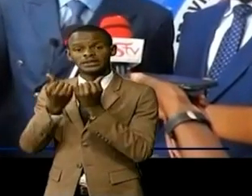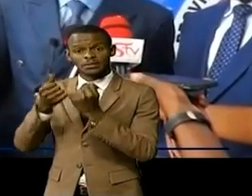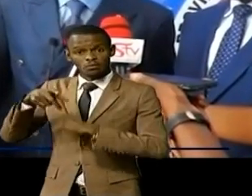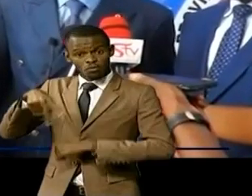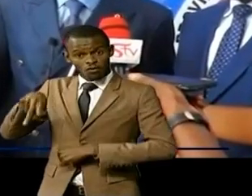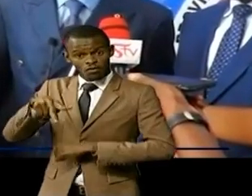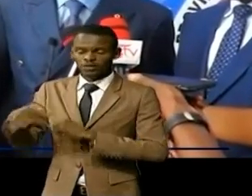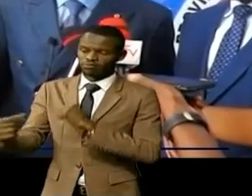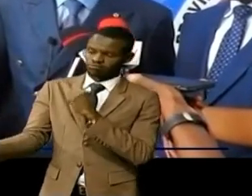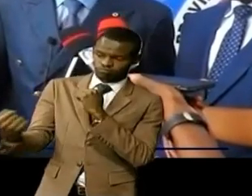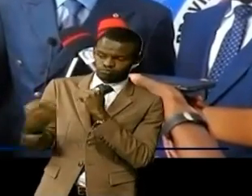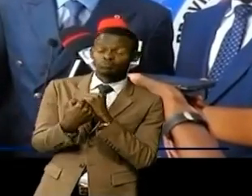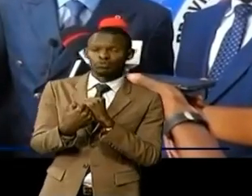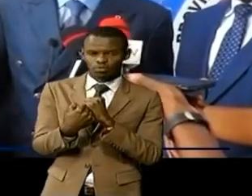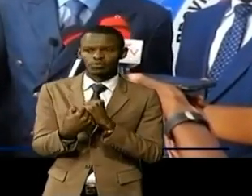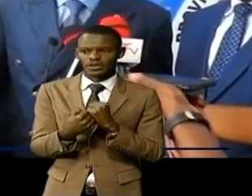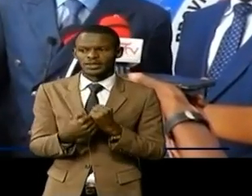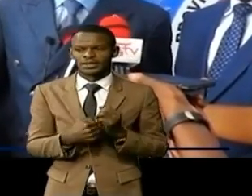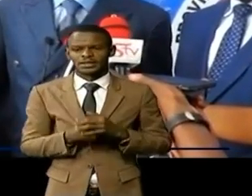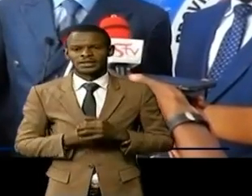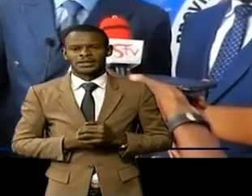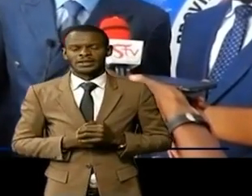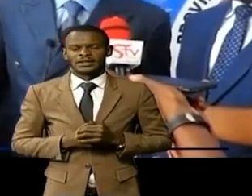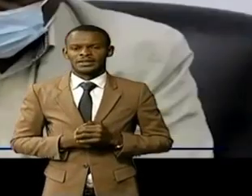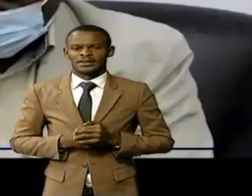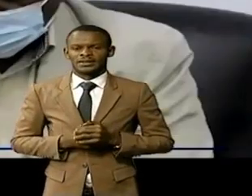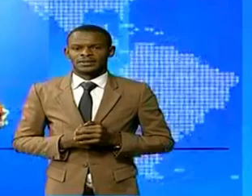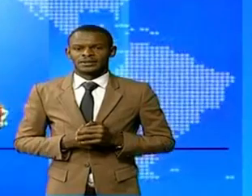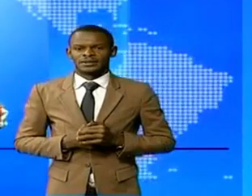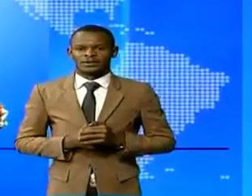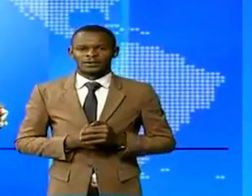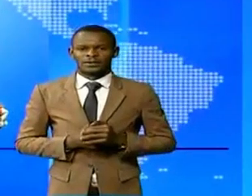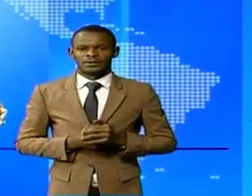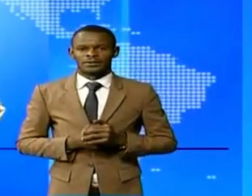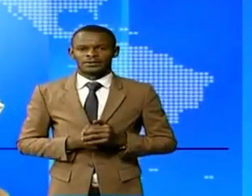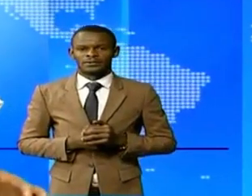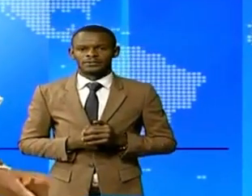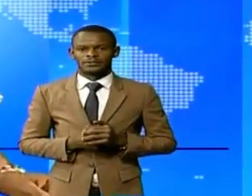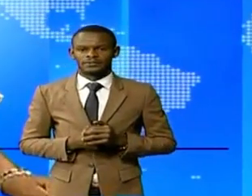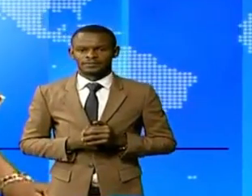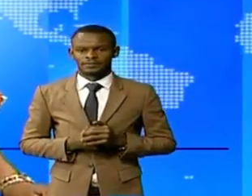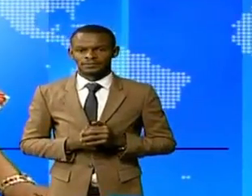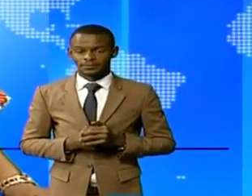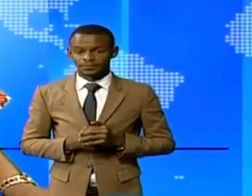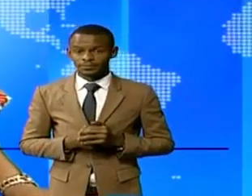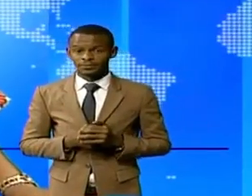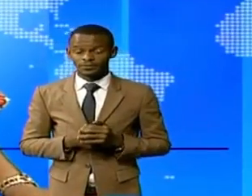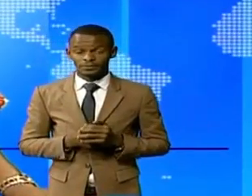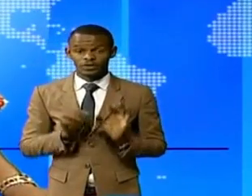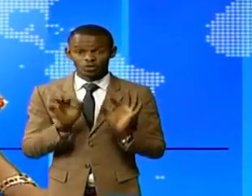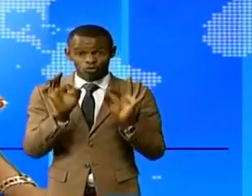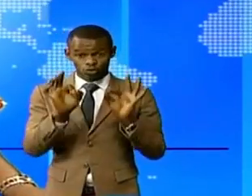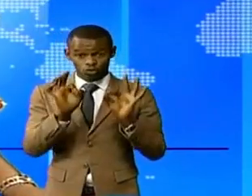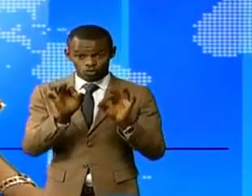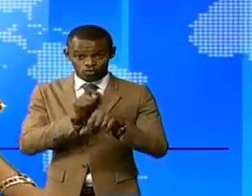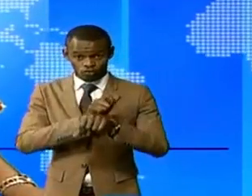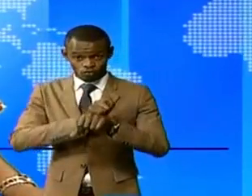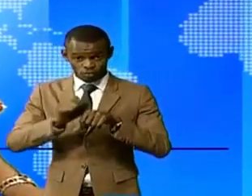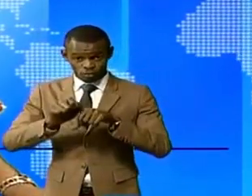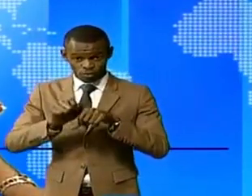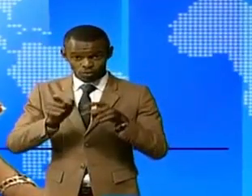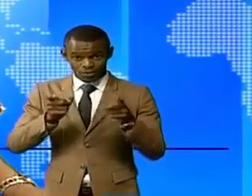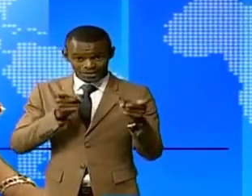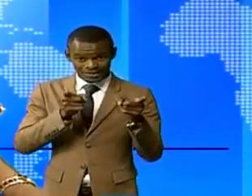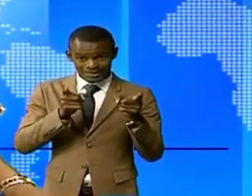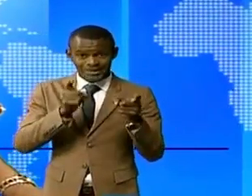concours pour faciliter la tâche à nos équipes. Le nouveau bureau de la CENI dirigé par